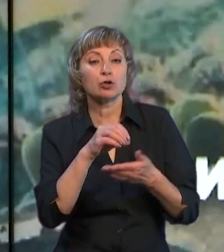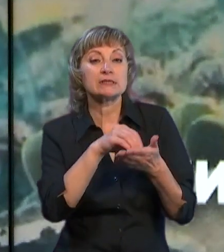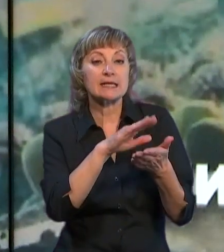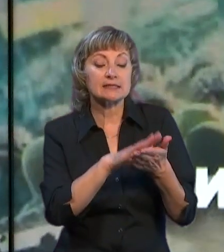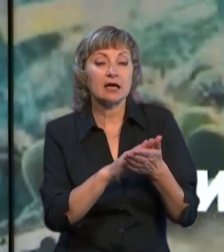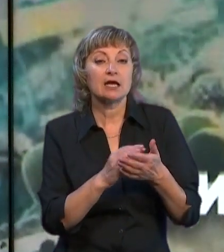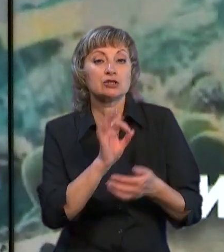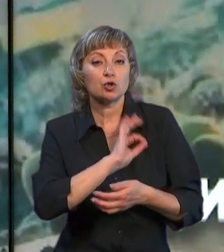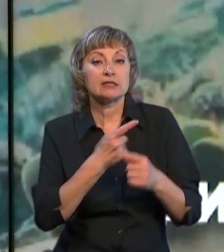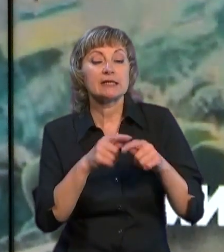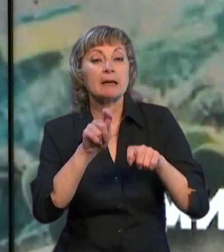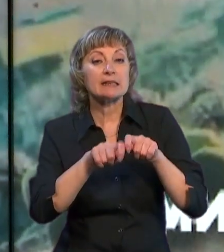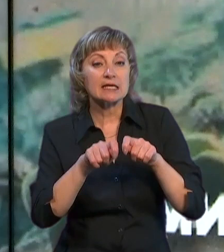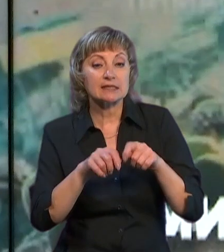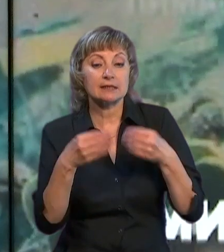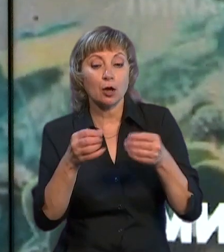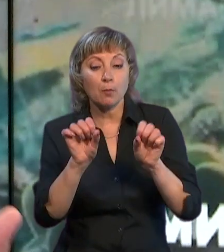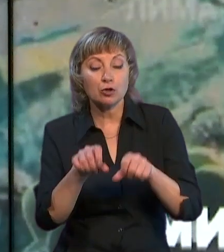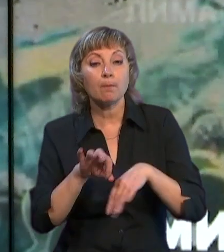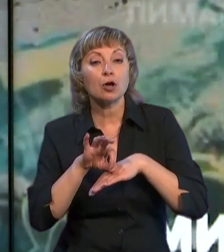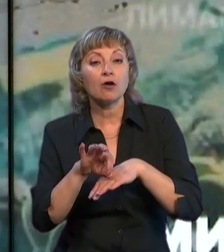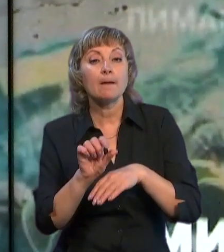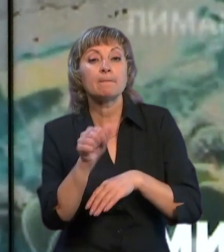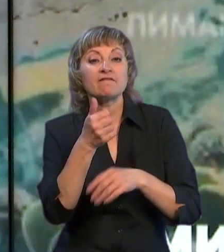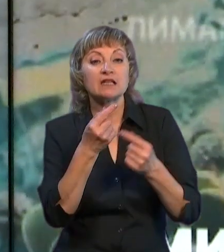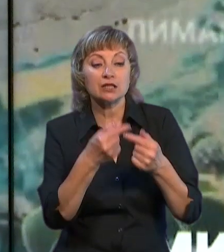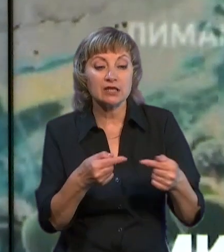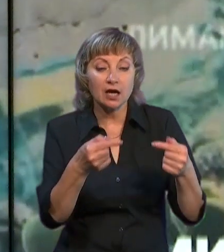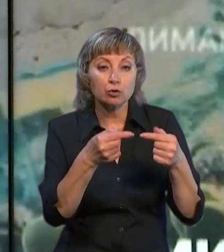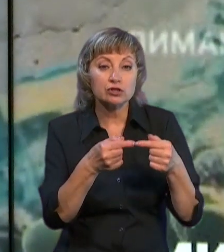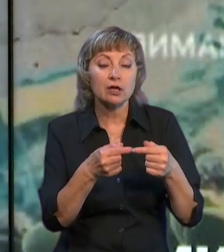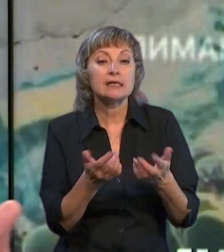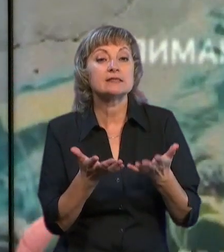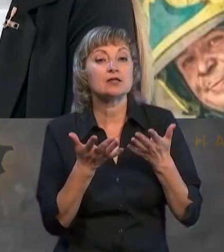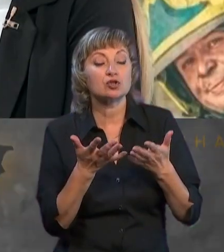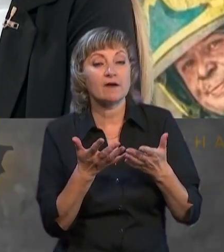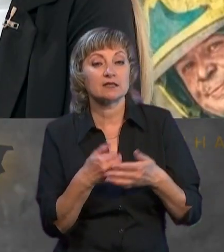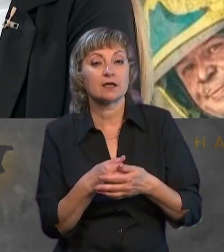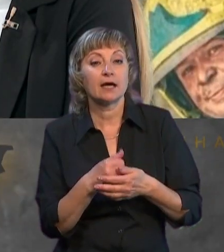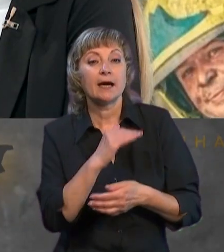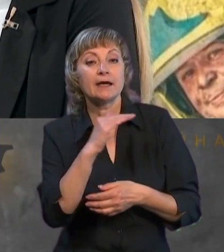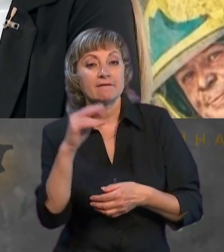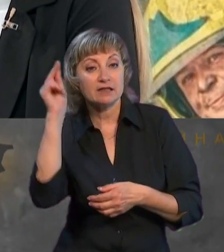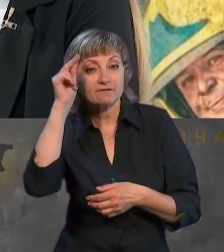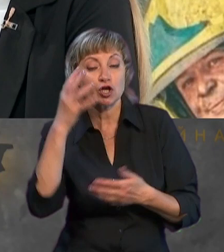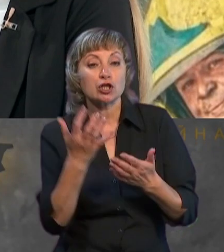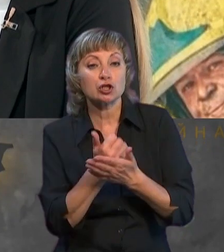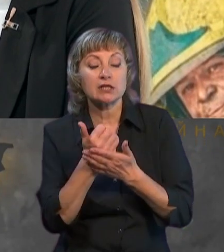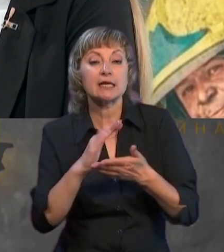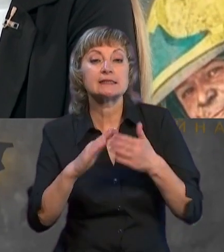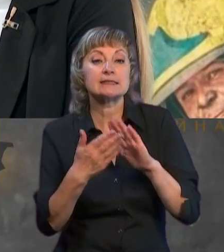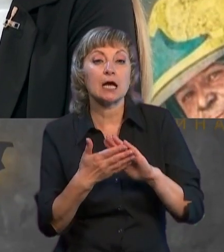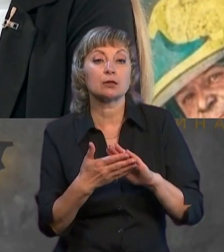цими тестами. Ці тести дають можливість провести первинну діагностику, тобто з'ясувати рівень навчальних досягнень станом